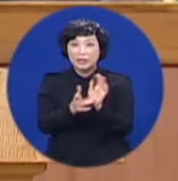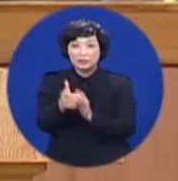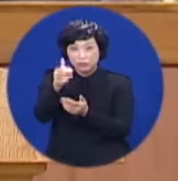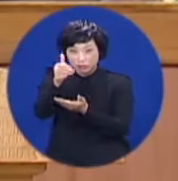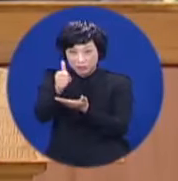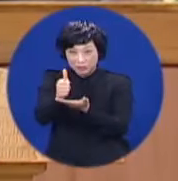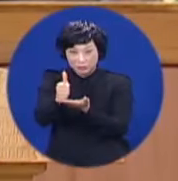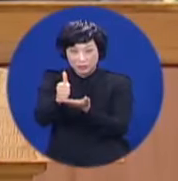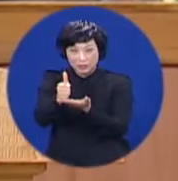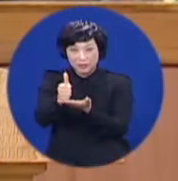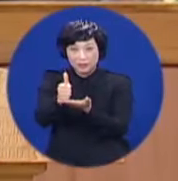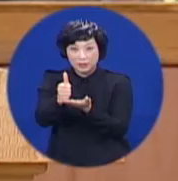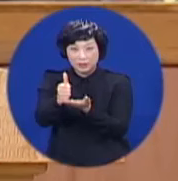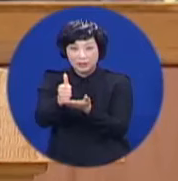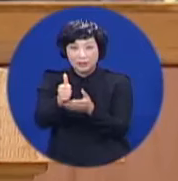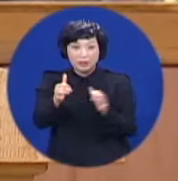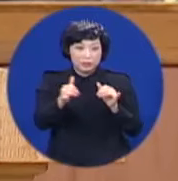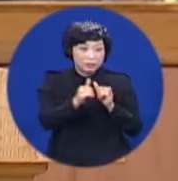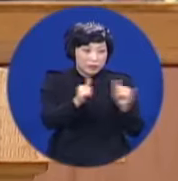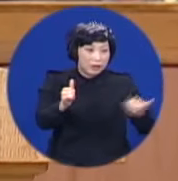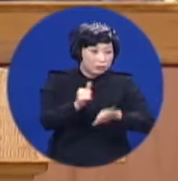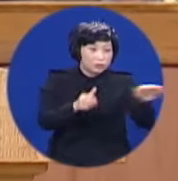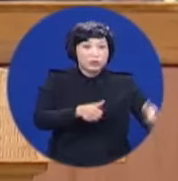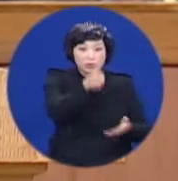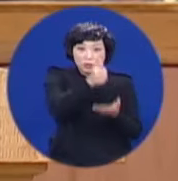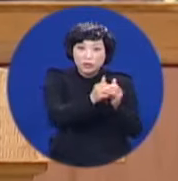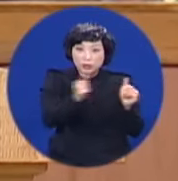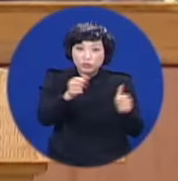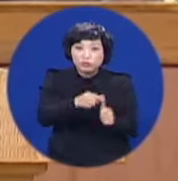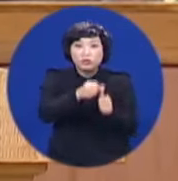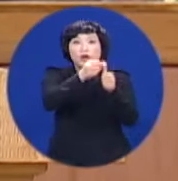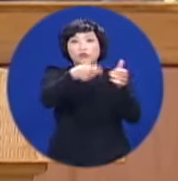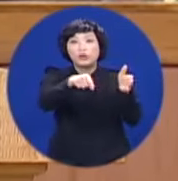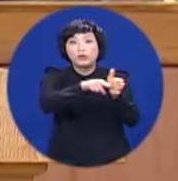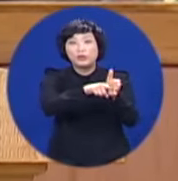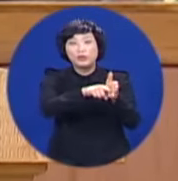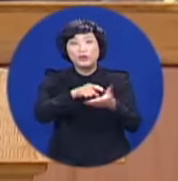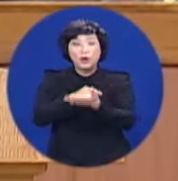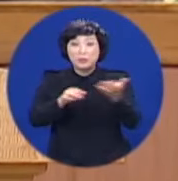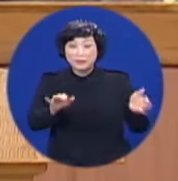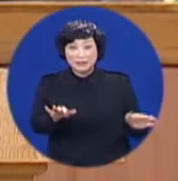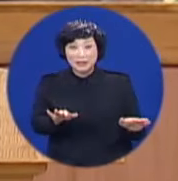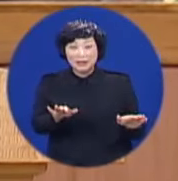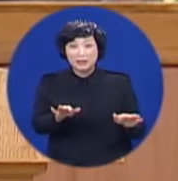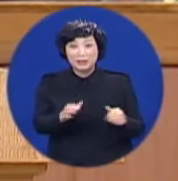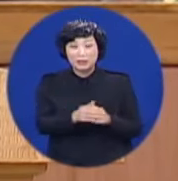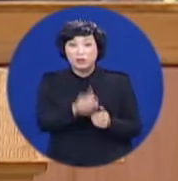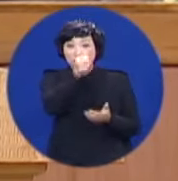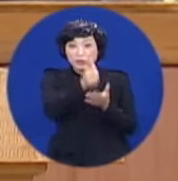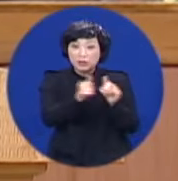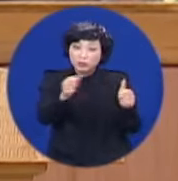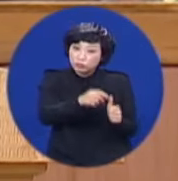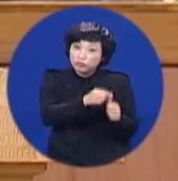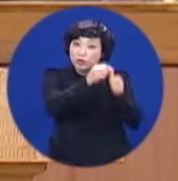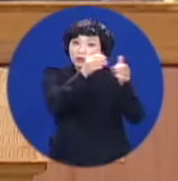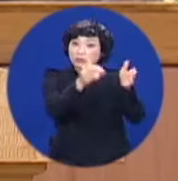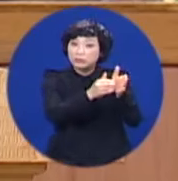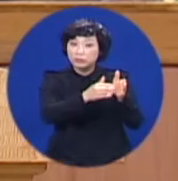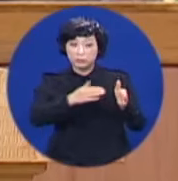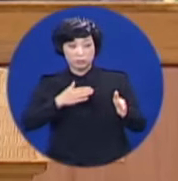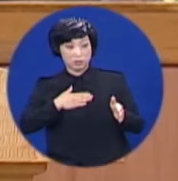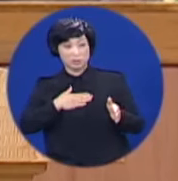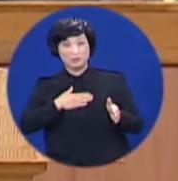예수께서 죄인인 인간을 구원하려고 그냥 죄인을 구원한다면